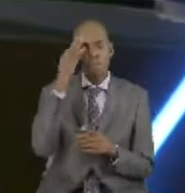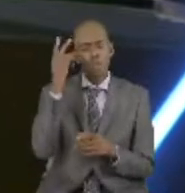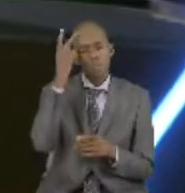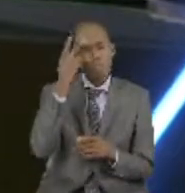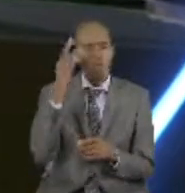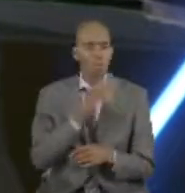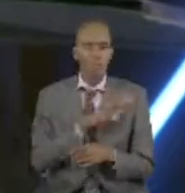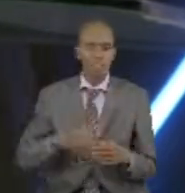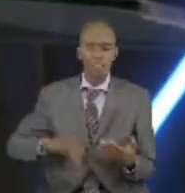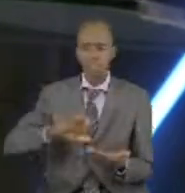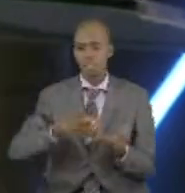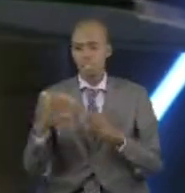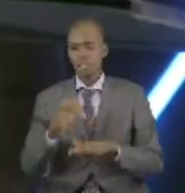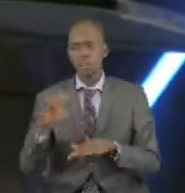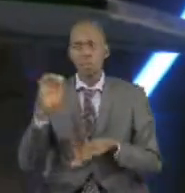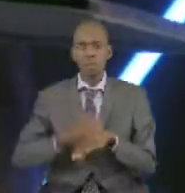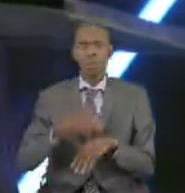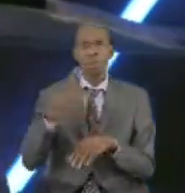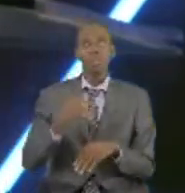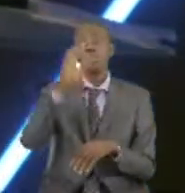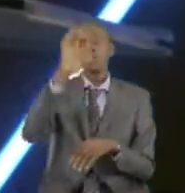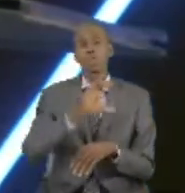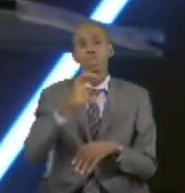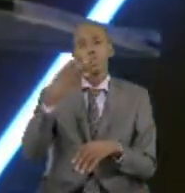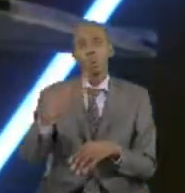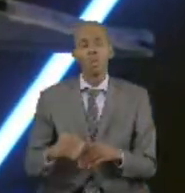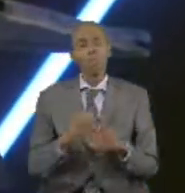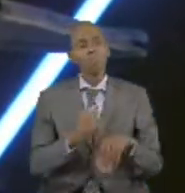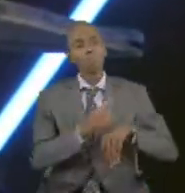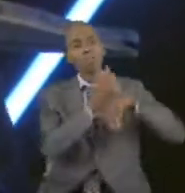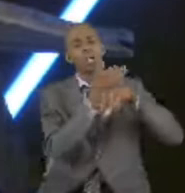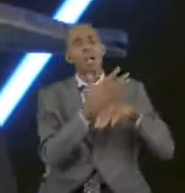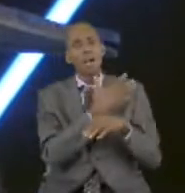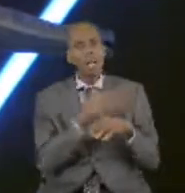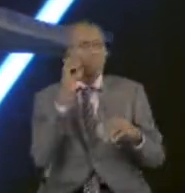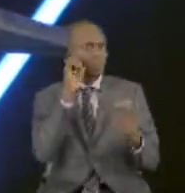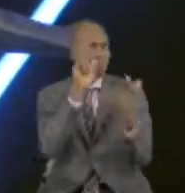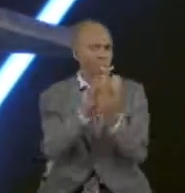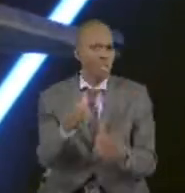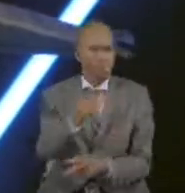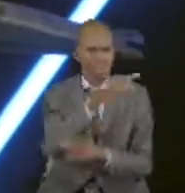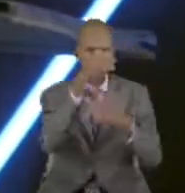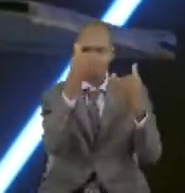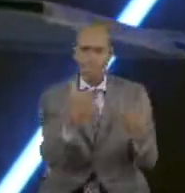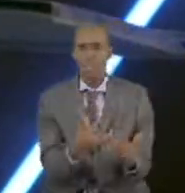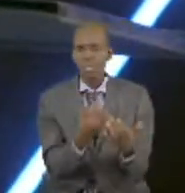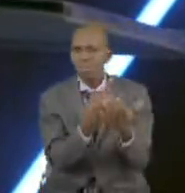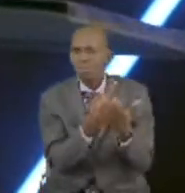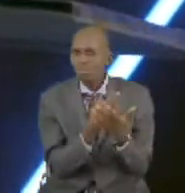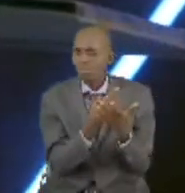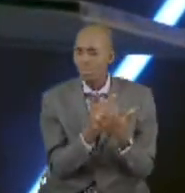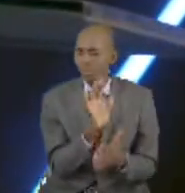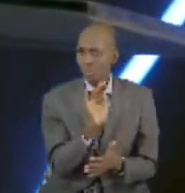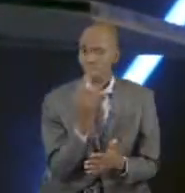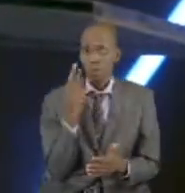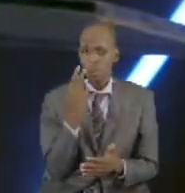la croix du calvaire il est venu vers eux et les a consultés pour dire voici ce que je